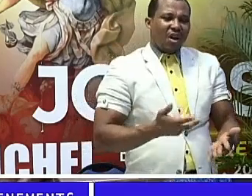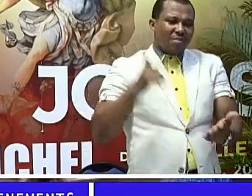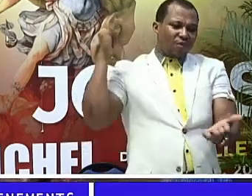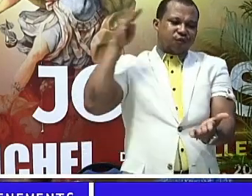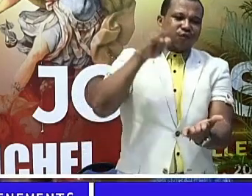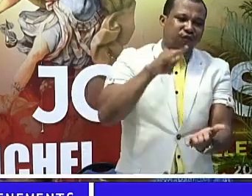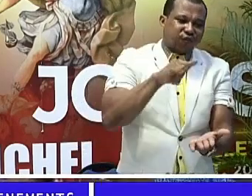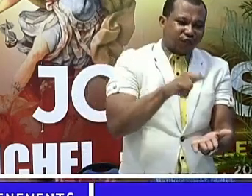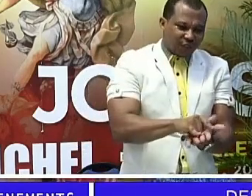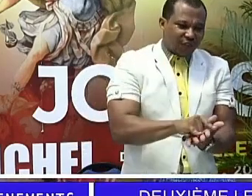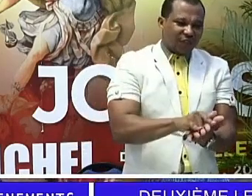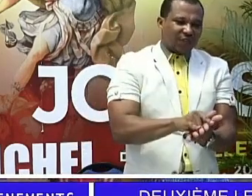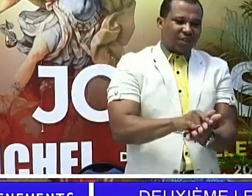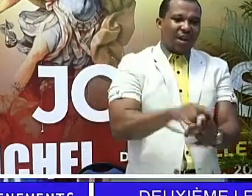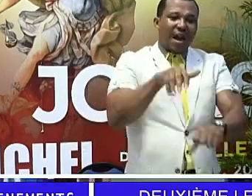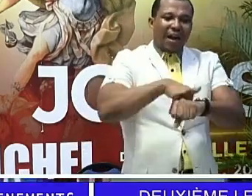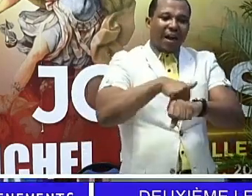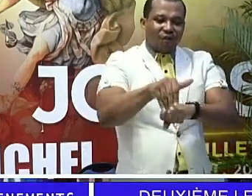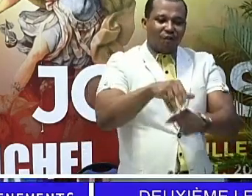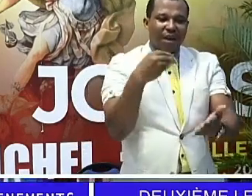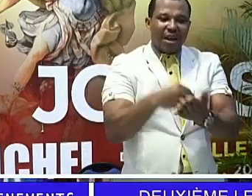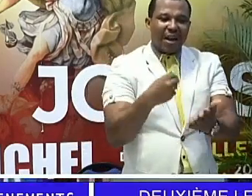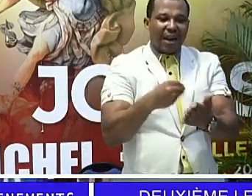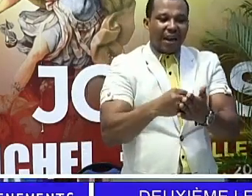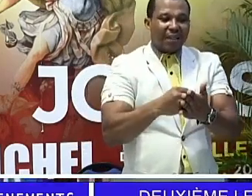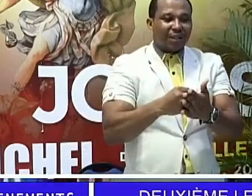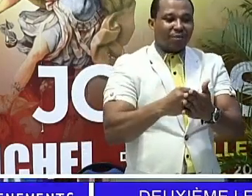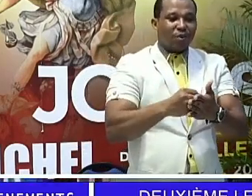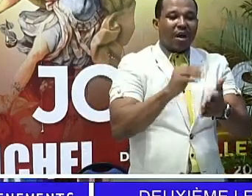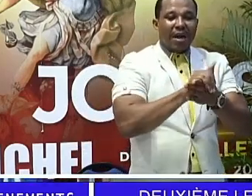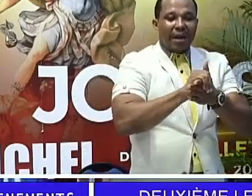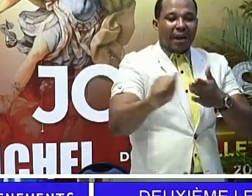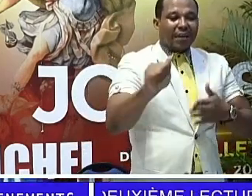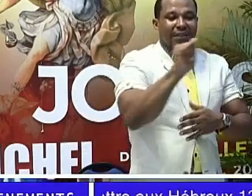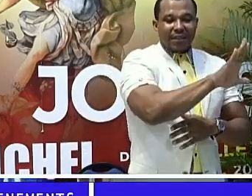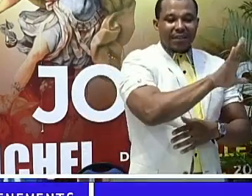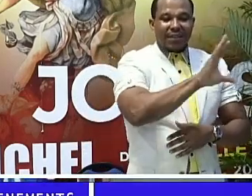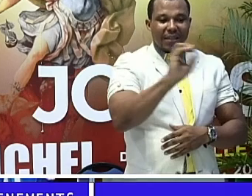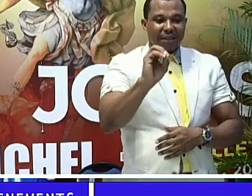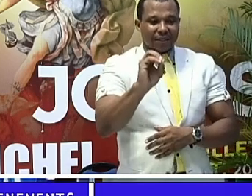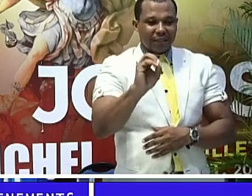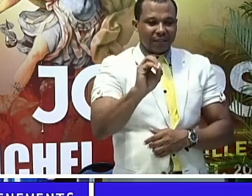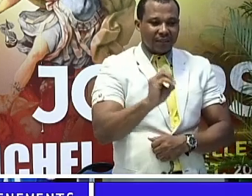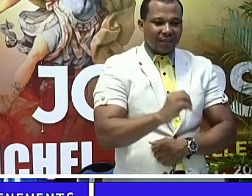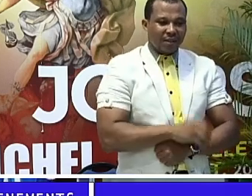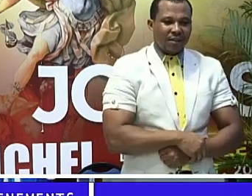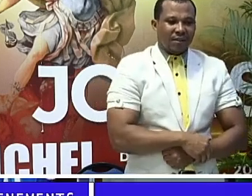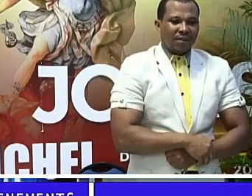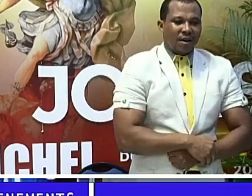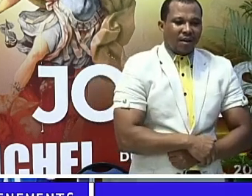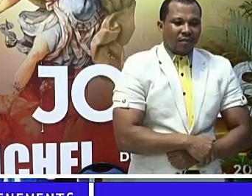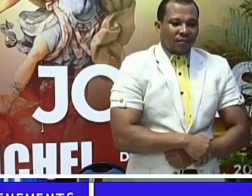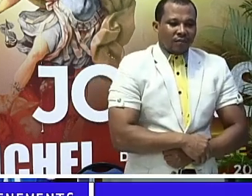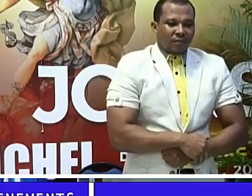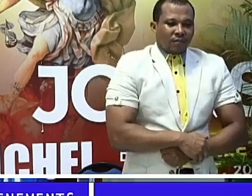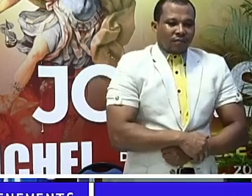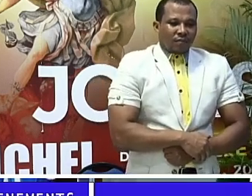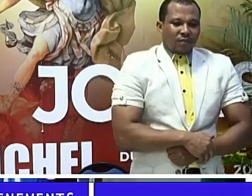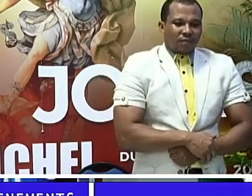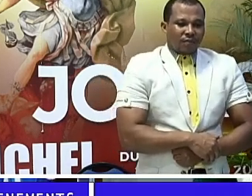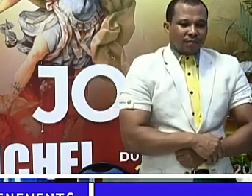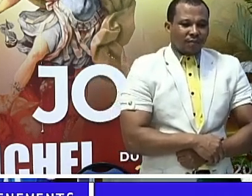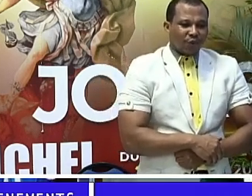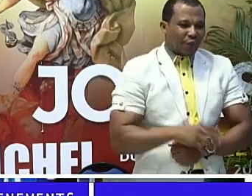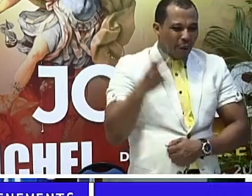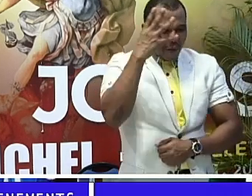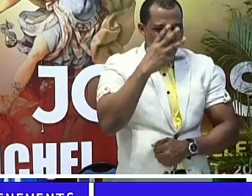premier transfert $50 pour $50 comme la montée comme la li presque $150 $50 oh une belle